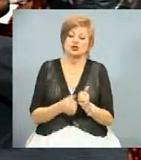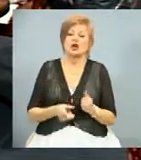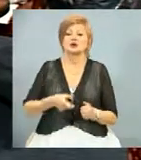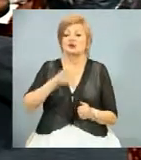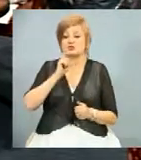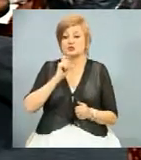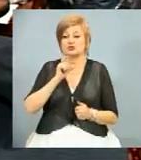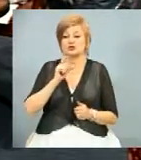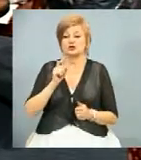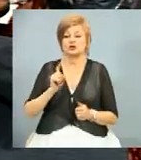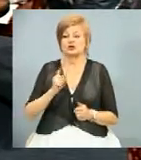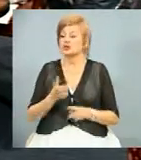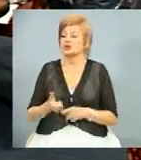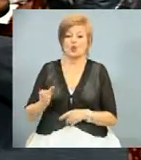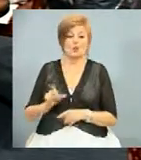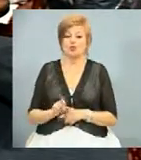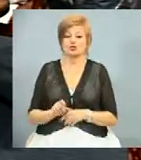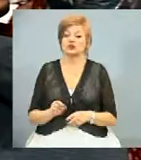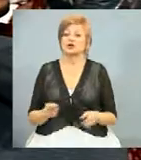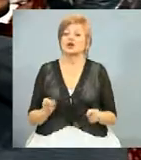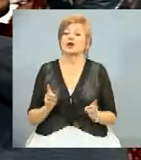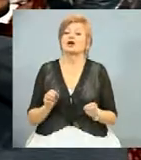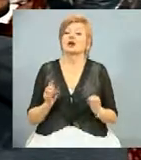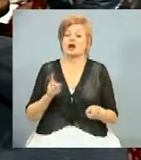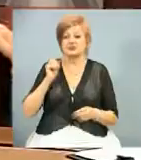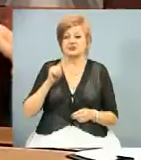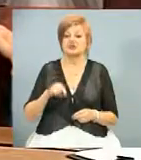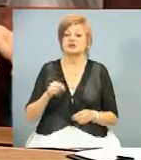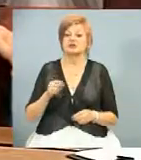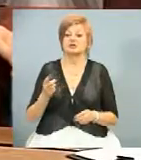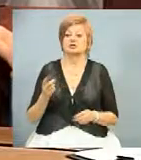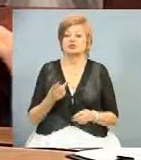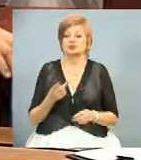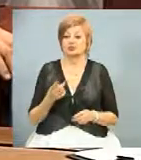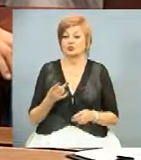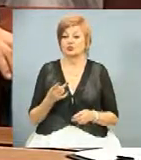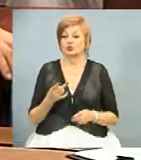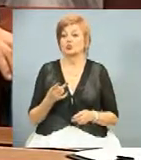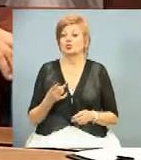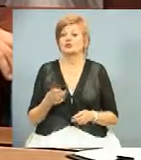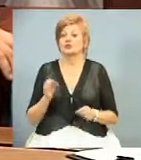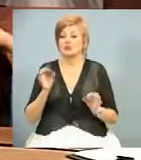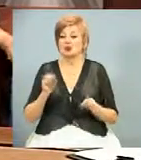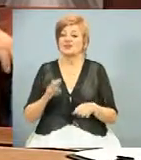щоб, не дай Боже, не переборщити, от саме з пропорціями? Ми йдемо к лікарю та